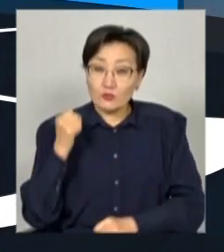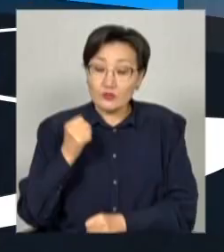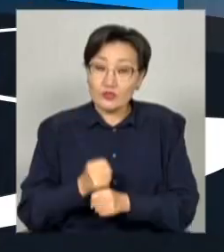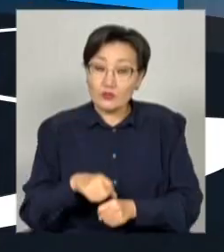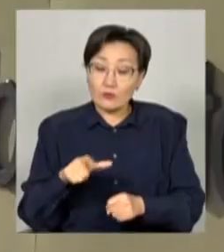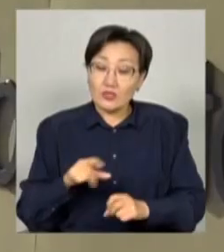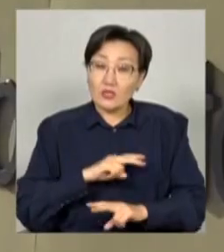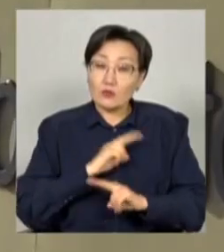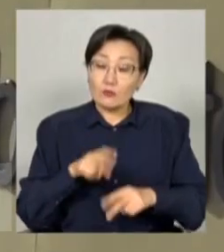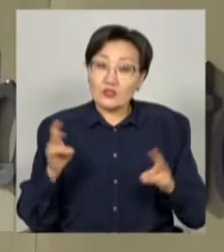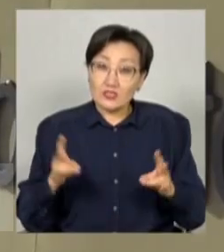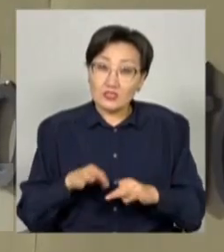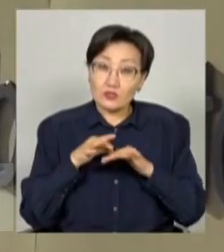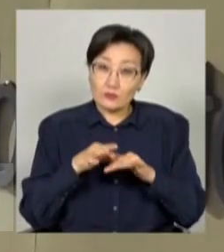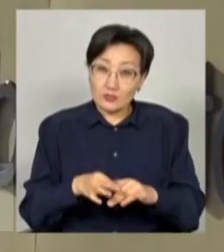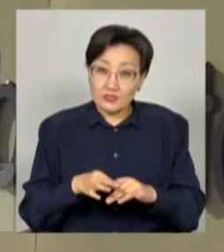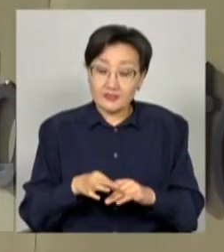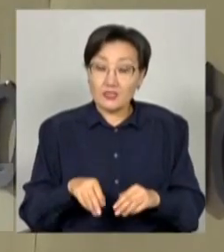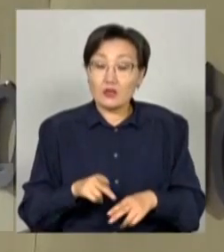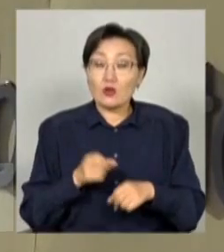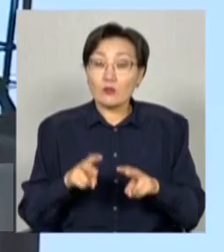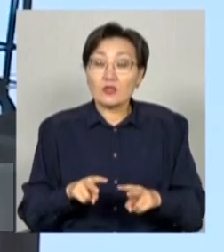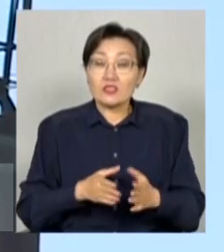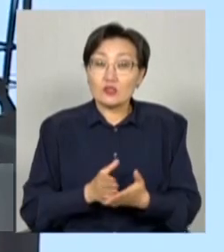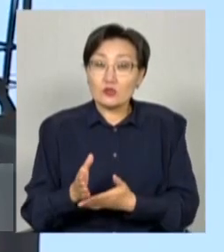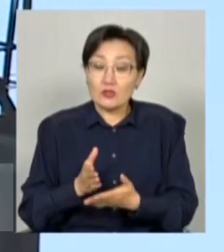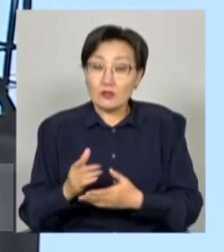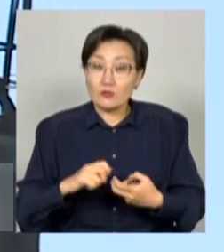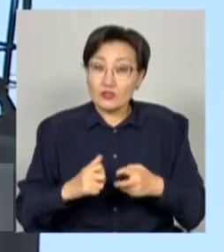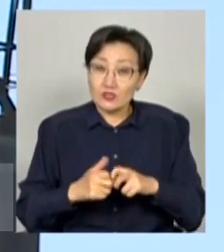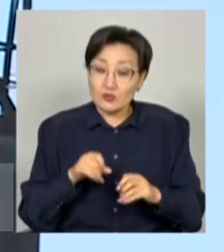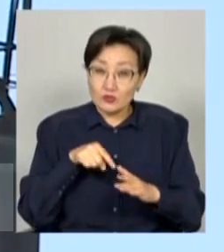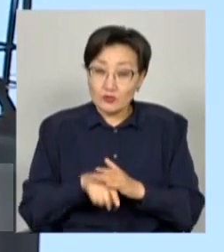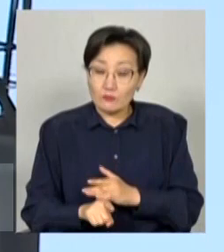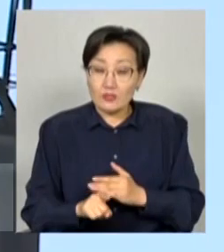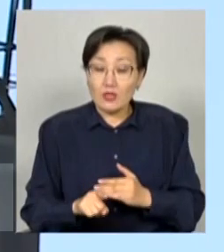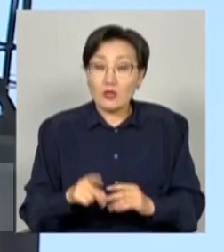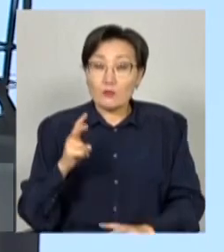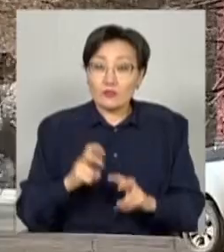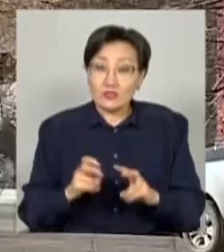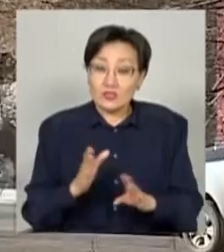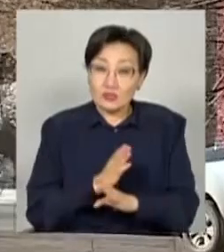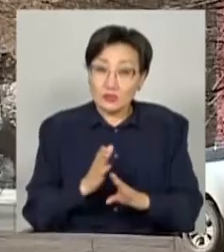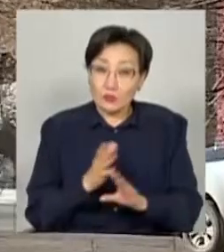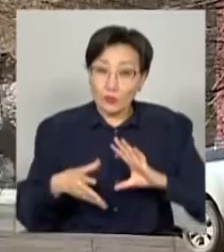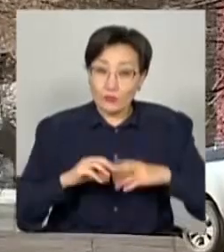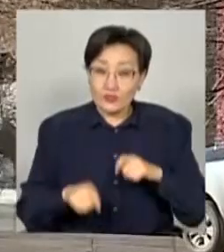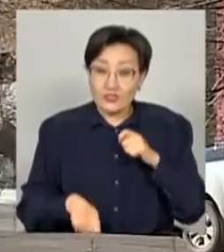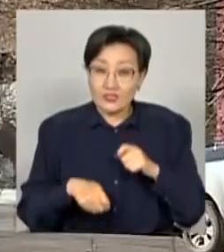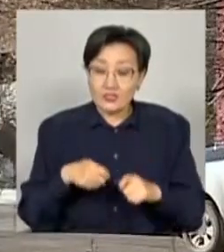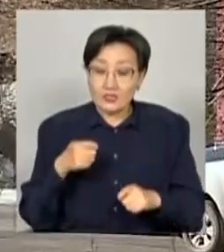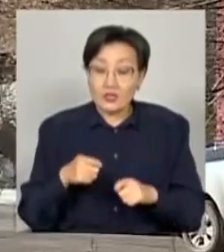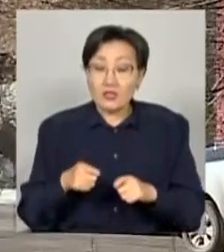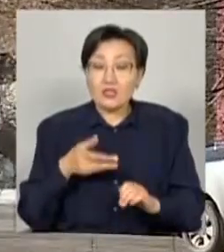жұмыскерлердің өлімімен жарақаттануына кеп соқтырған қауіпсіздік саласындағы олқылықтарды, сондай-ақ комбинаттың экологияға келтіріп жатқан зардабын